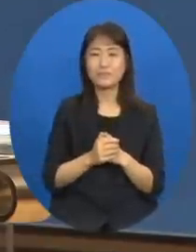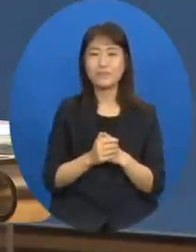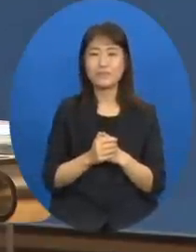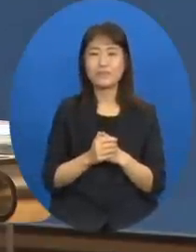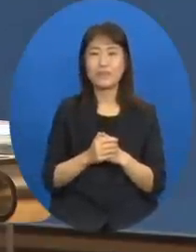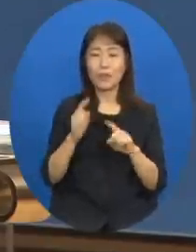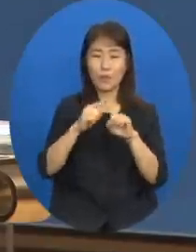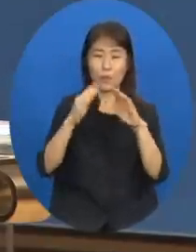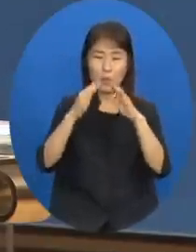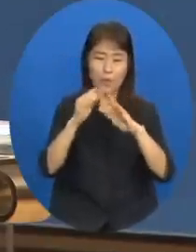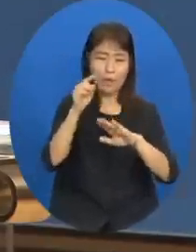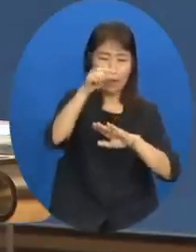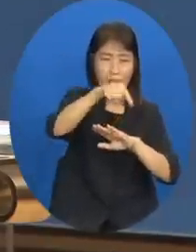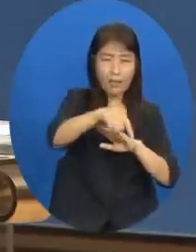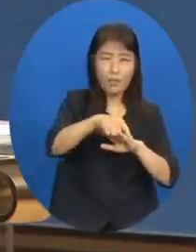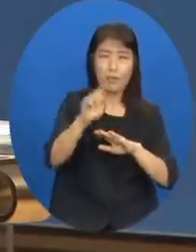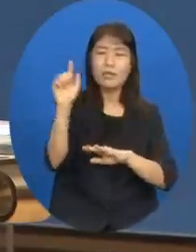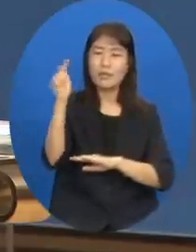것을